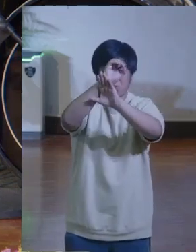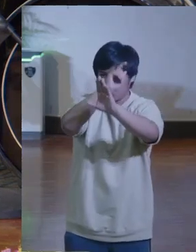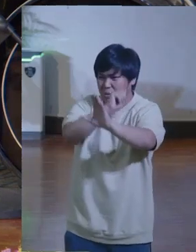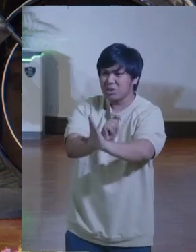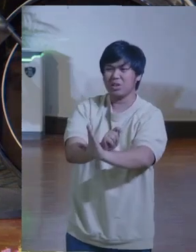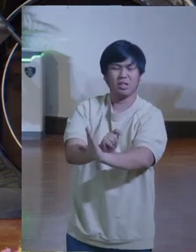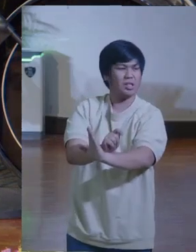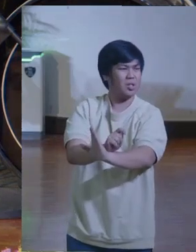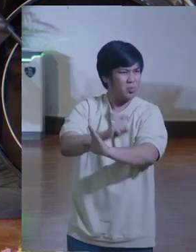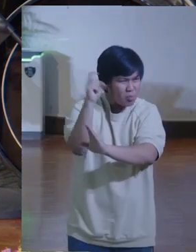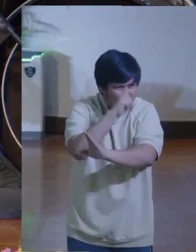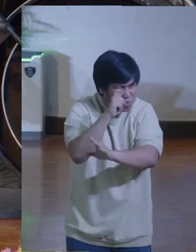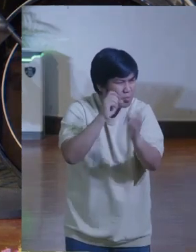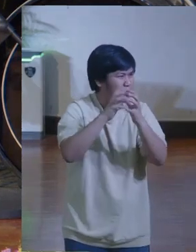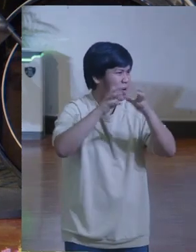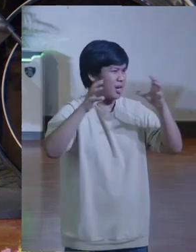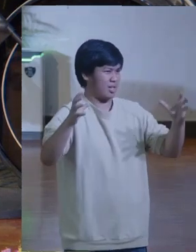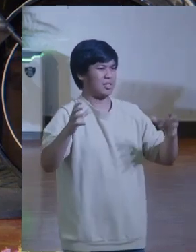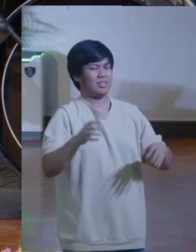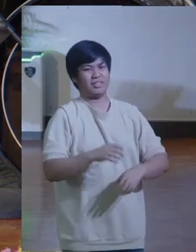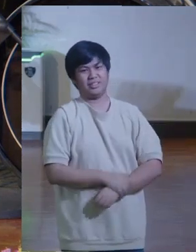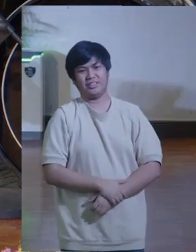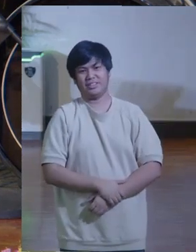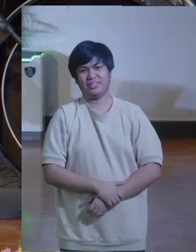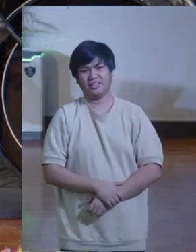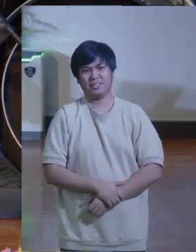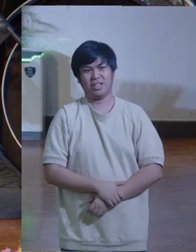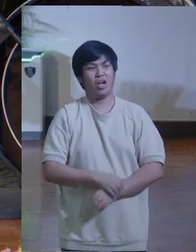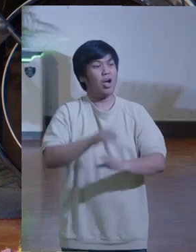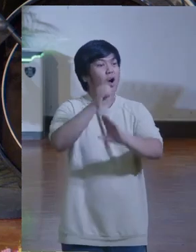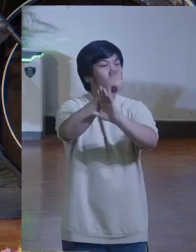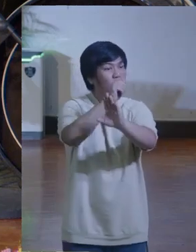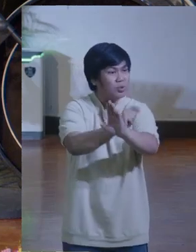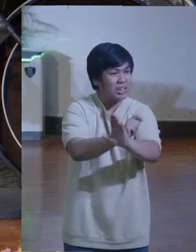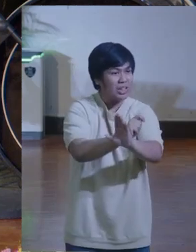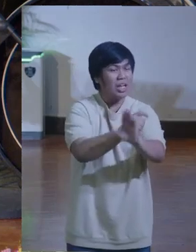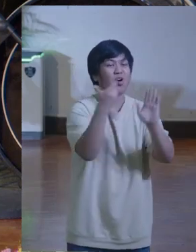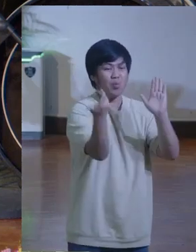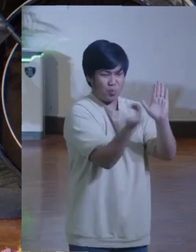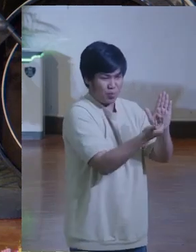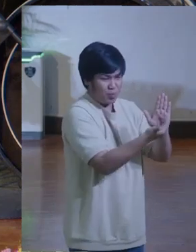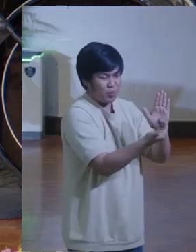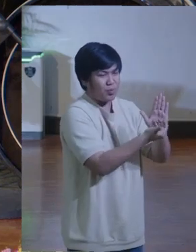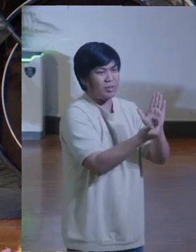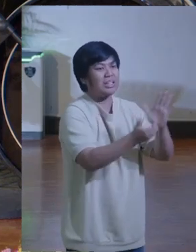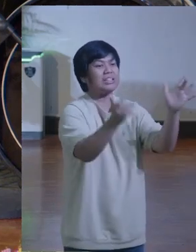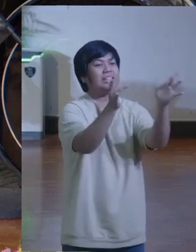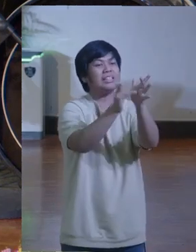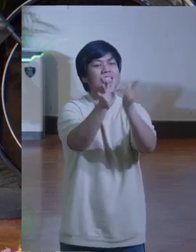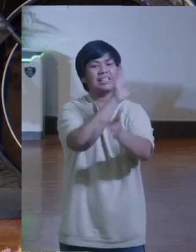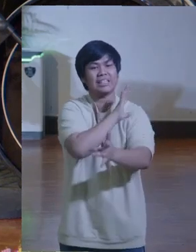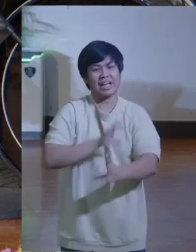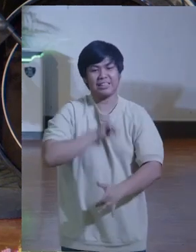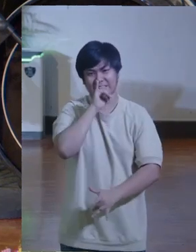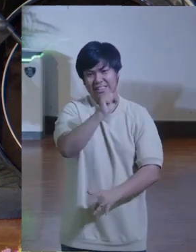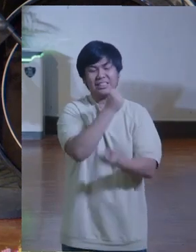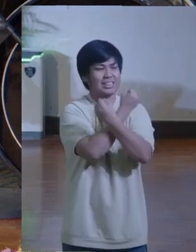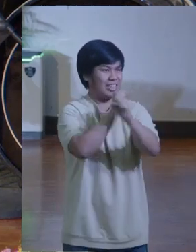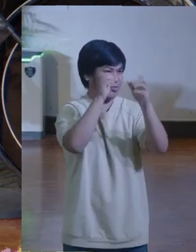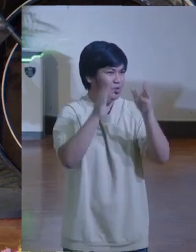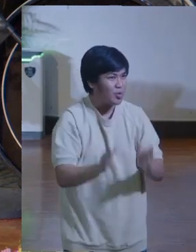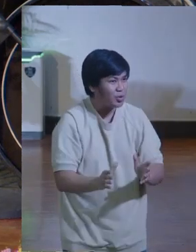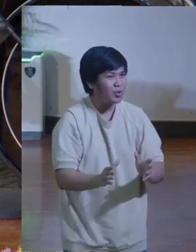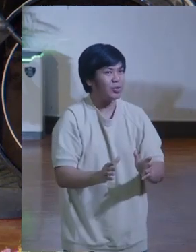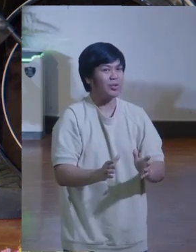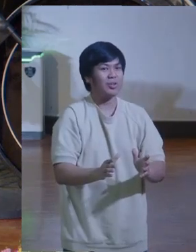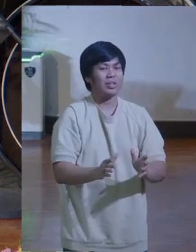Testament. Yung Old Testament na nagpapatunay na si Jesus nga ang Mesiyas ng Diyos, ang